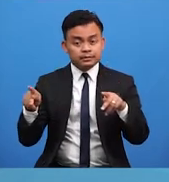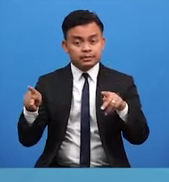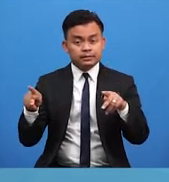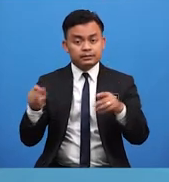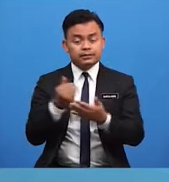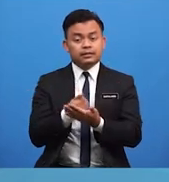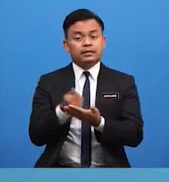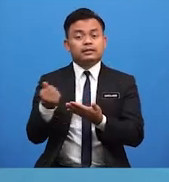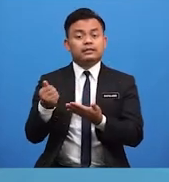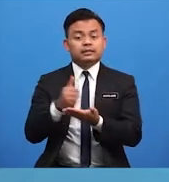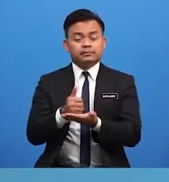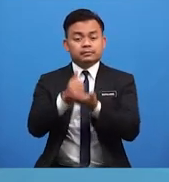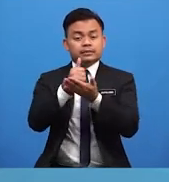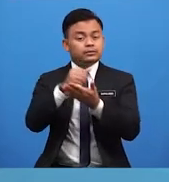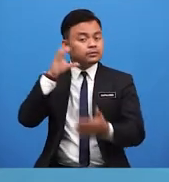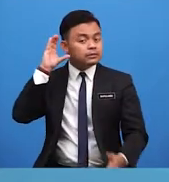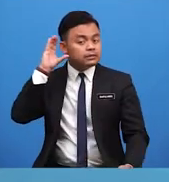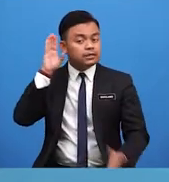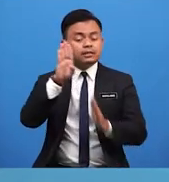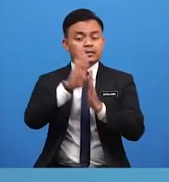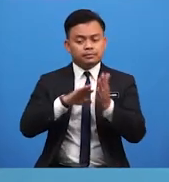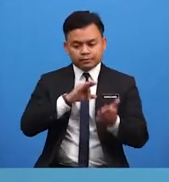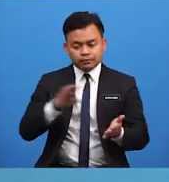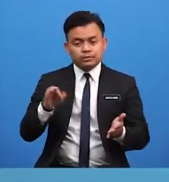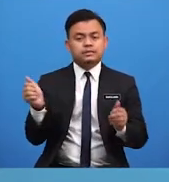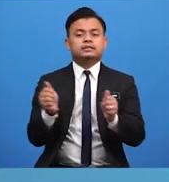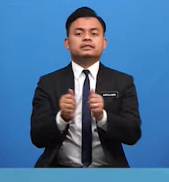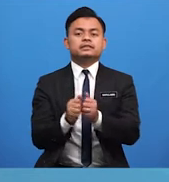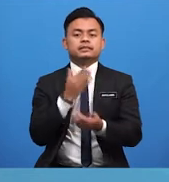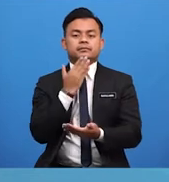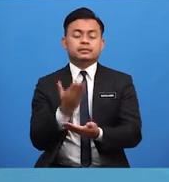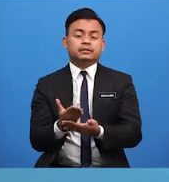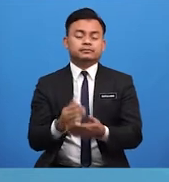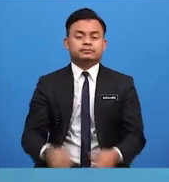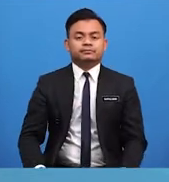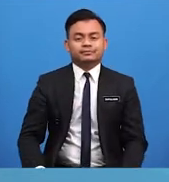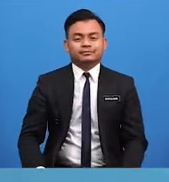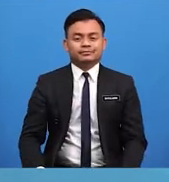alat bantu pendengaran berfungsi dengan baik.